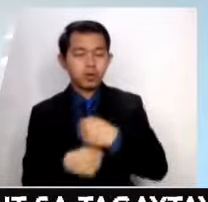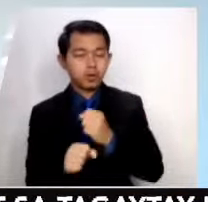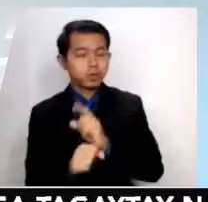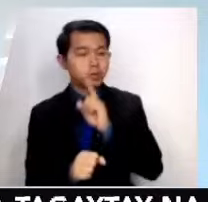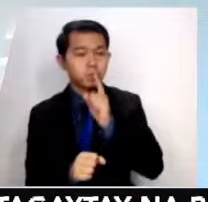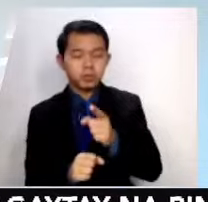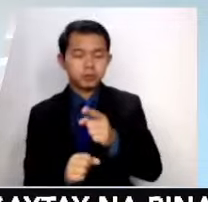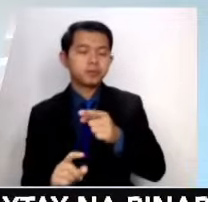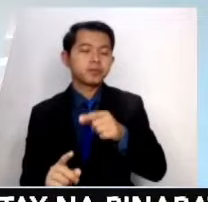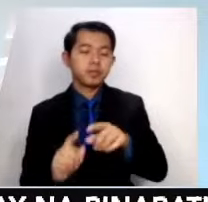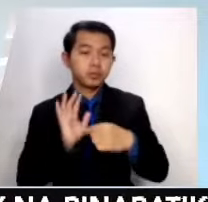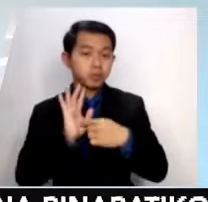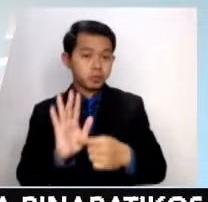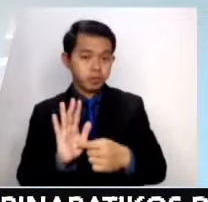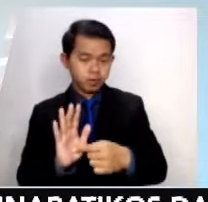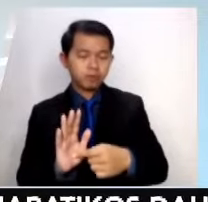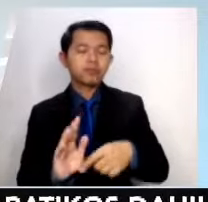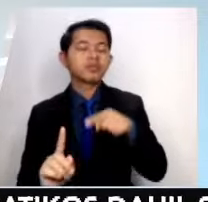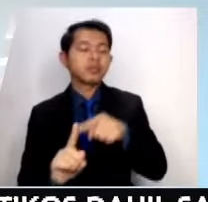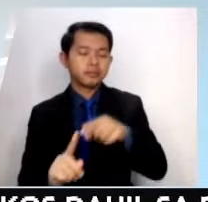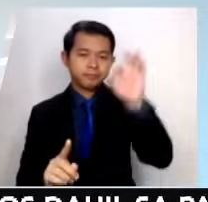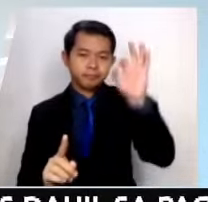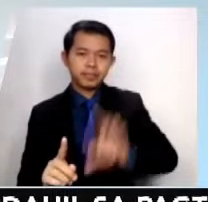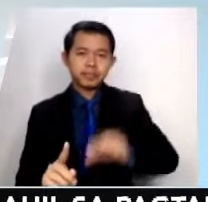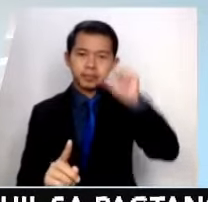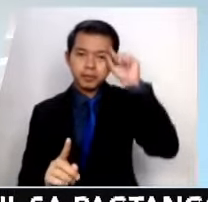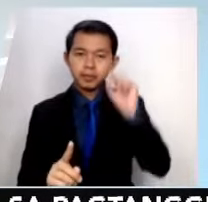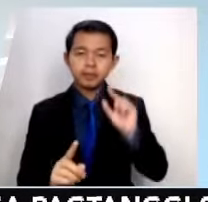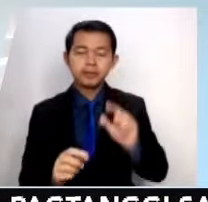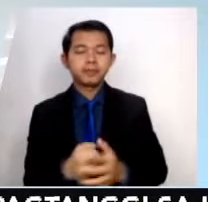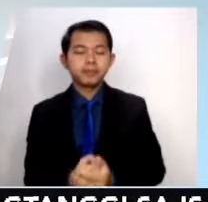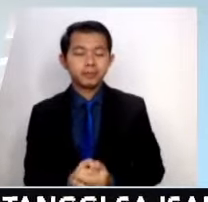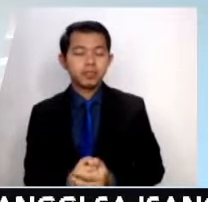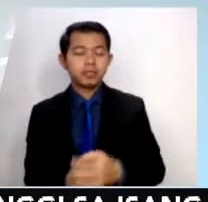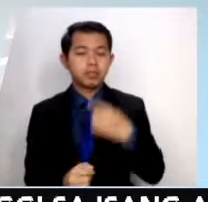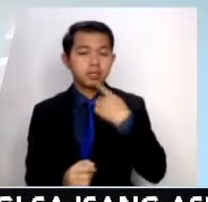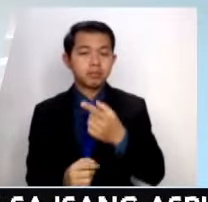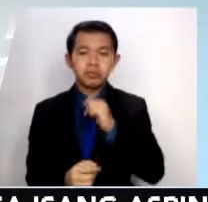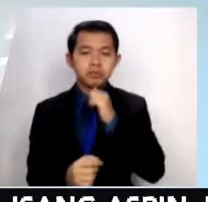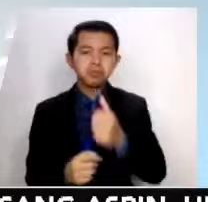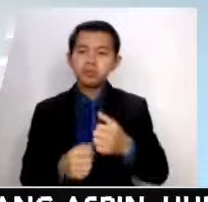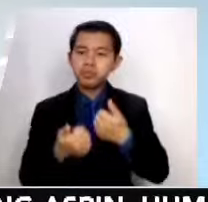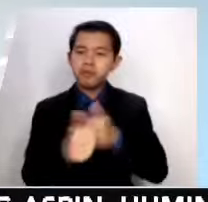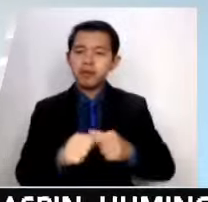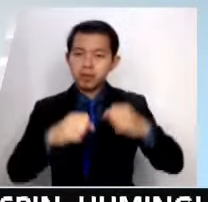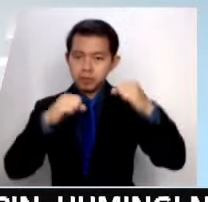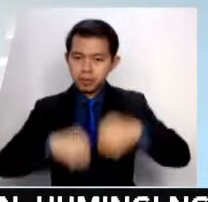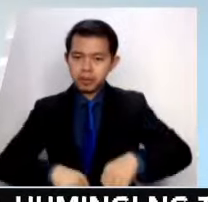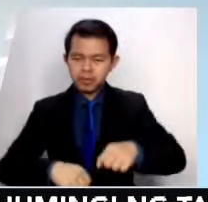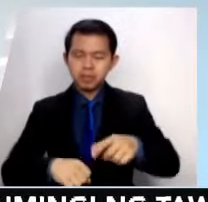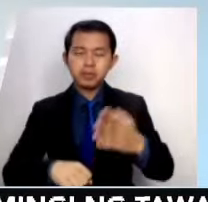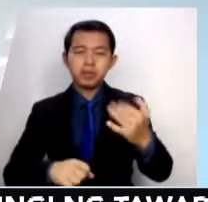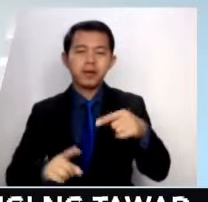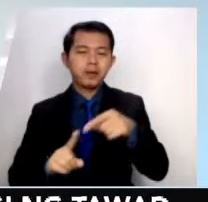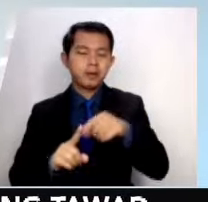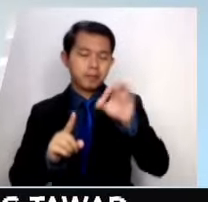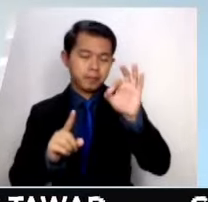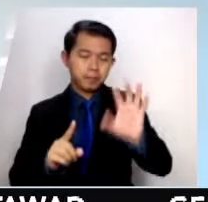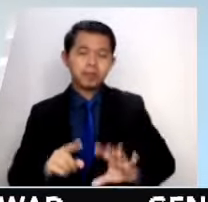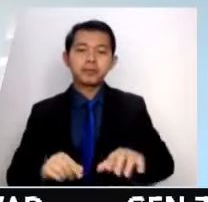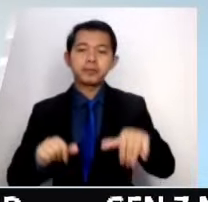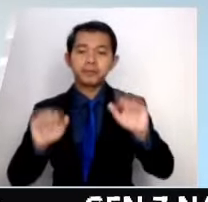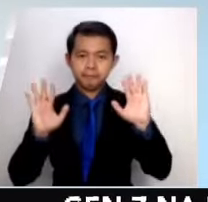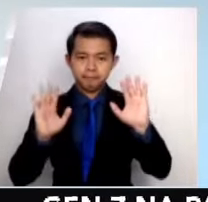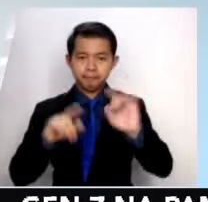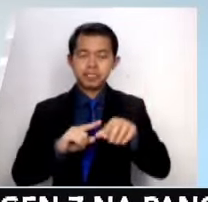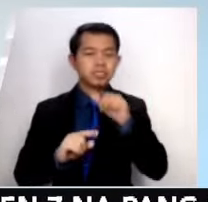sabi ng abogado ni Kiboy may nalabag umanong kasunduan sa pagsuko ng Pastor ' malinaw kung ano ito Pero binanggit sa kanyang